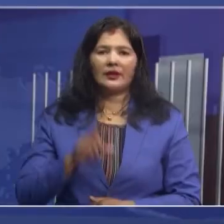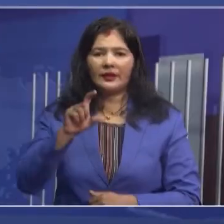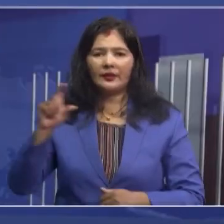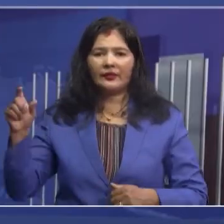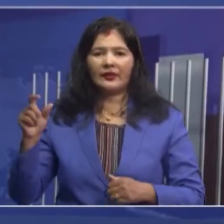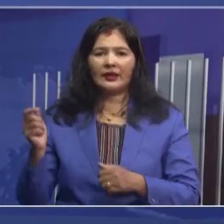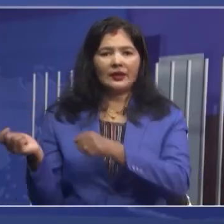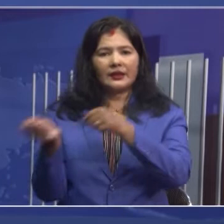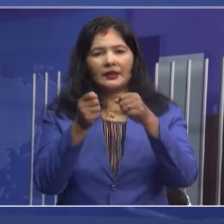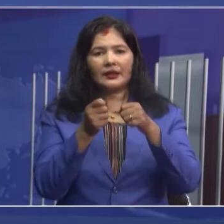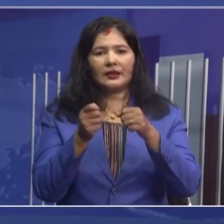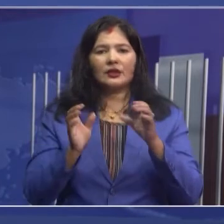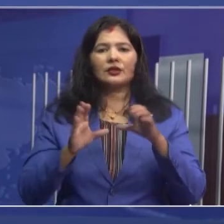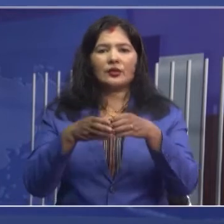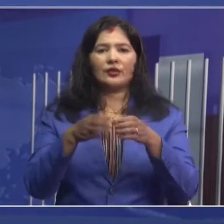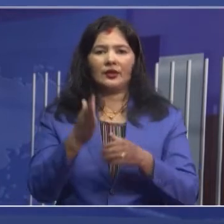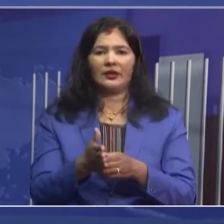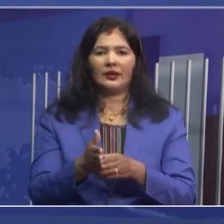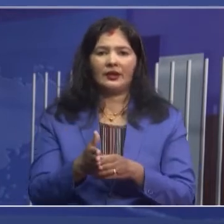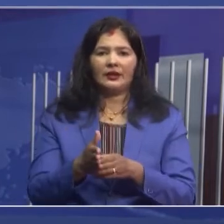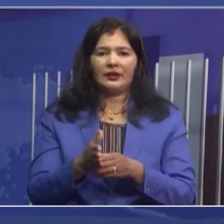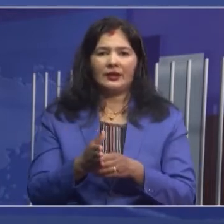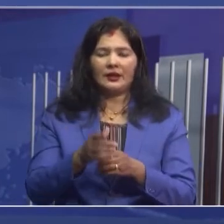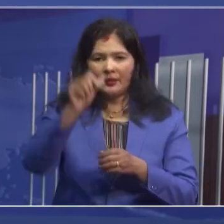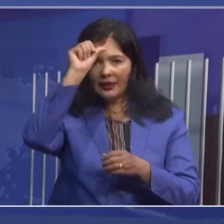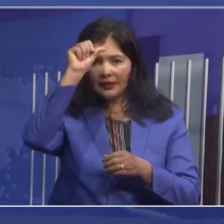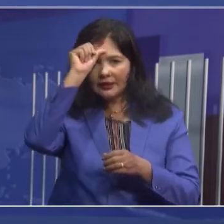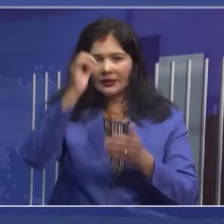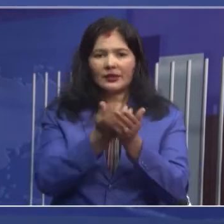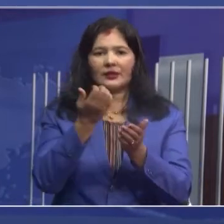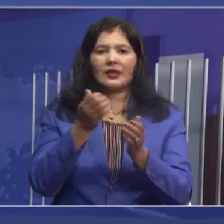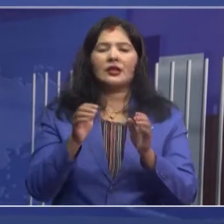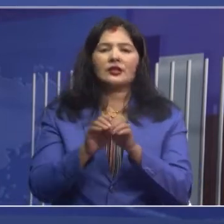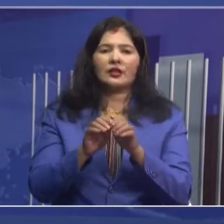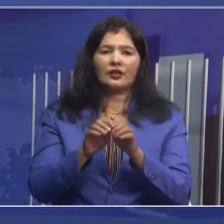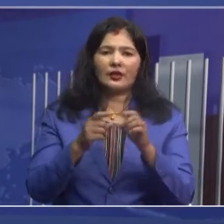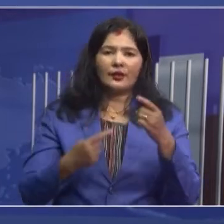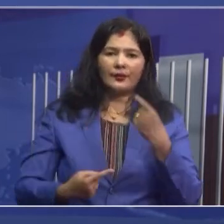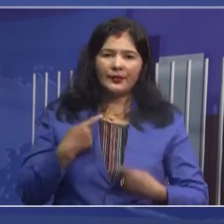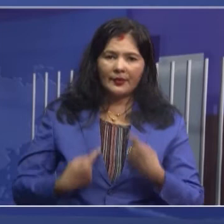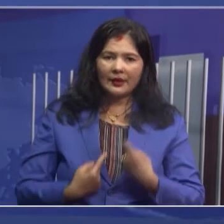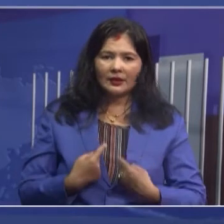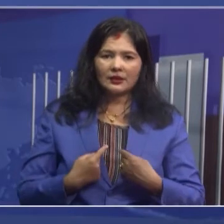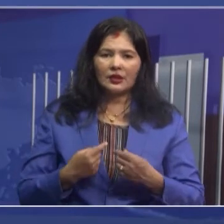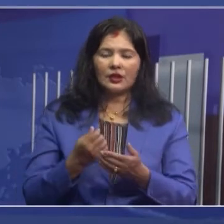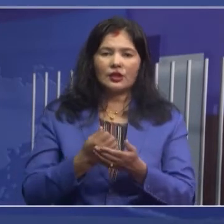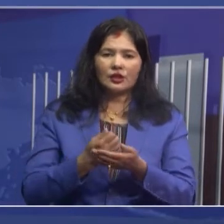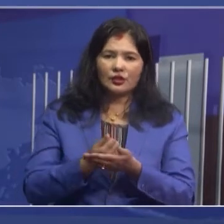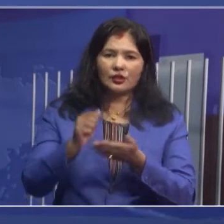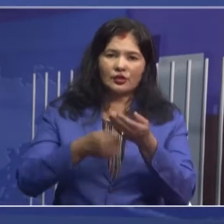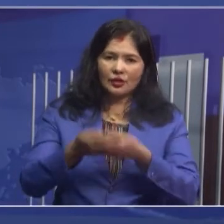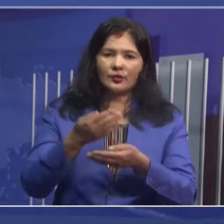नेपाल क्रिकेट संज्ञानले नेपाल टी20 लिगका लागि भारतीय कम्पनीसँग गरेको विवादास्पद सम्झौता रद्द गर्ने भएको